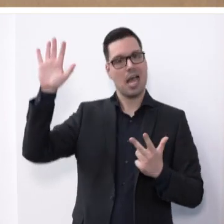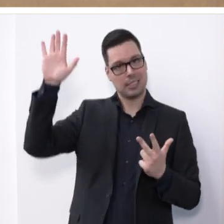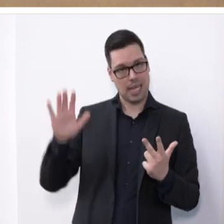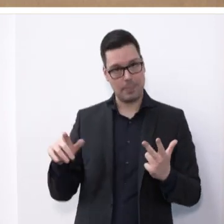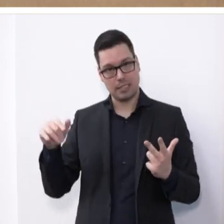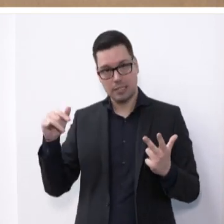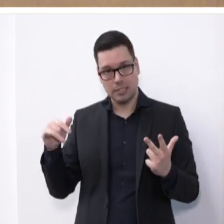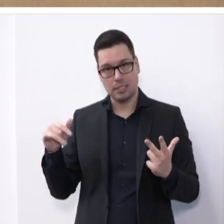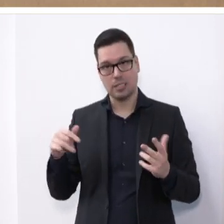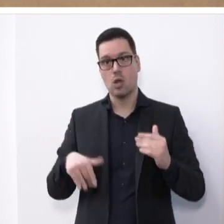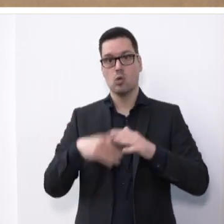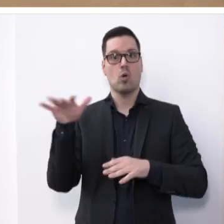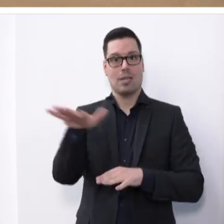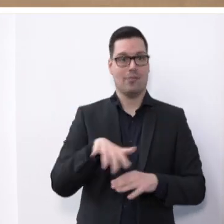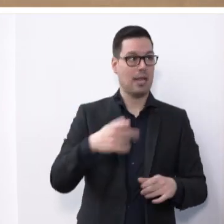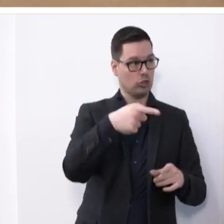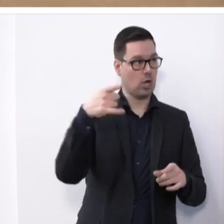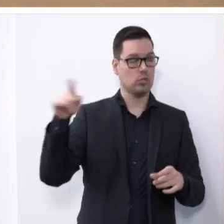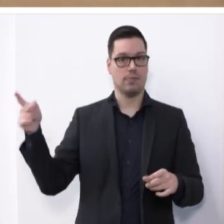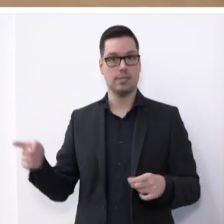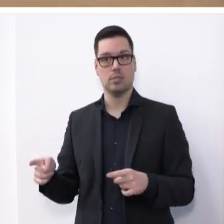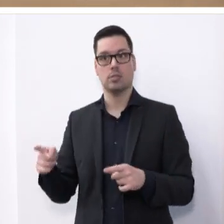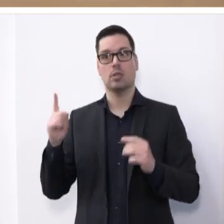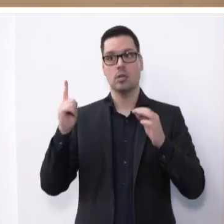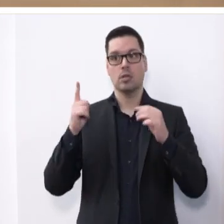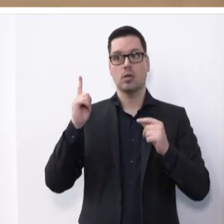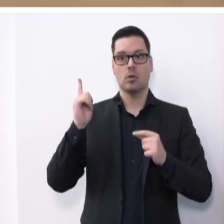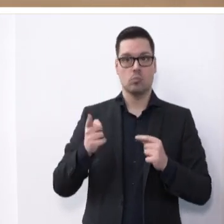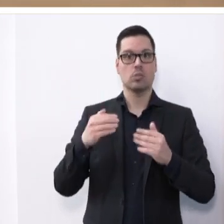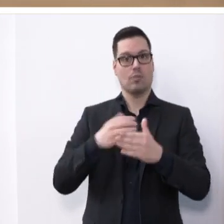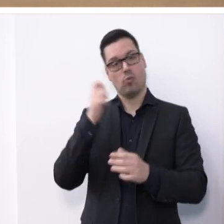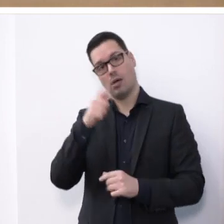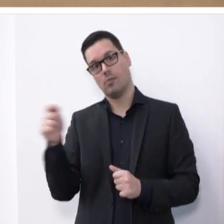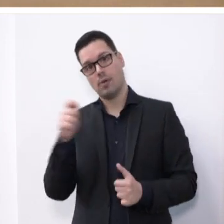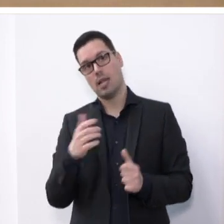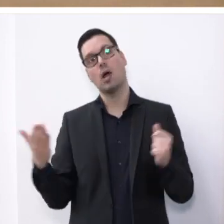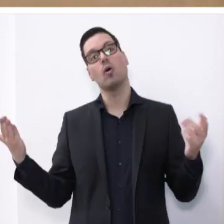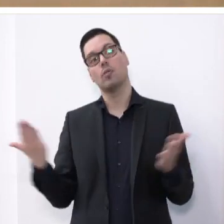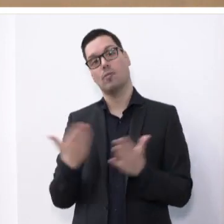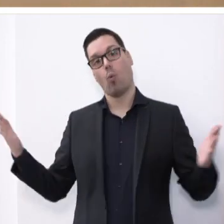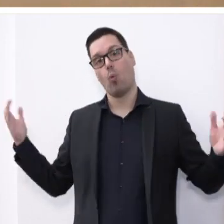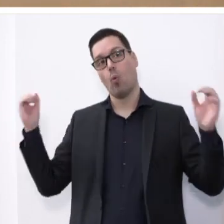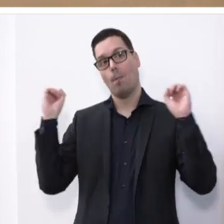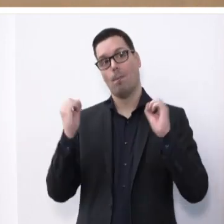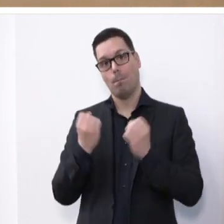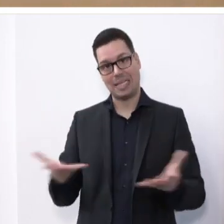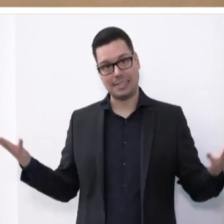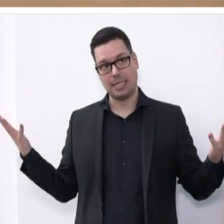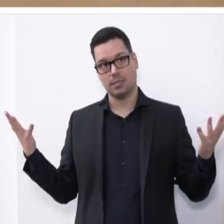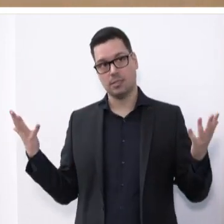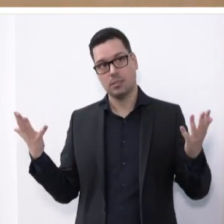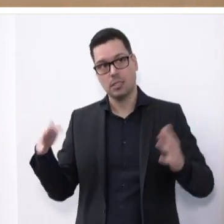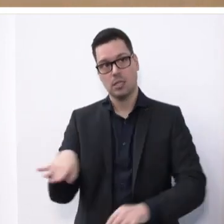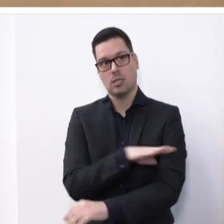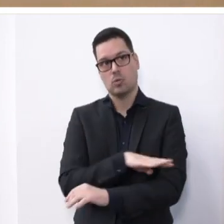dass eben neue Flächen ausgewiesen werden der muss sehr konkret vor der Wahl sagen wo das passiert und deswegen an die Kollegen heute